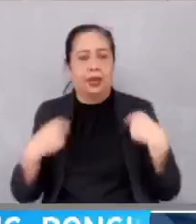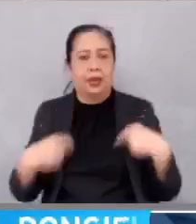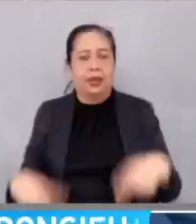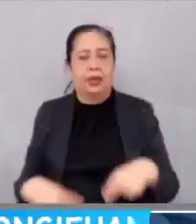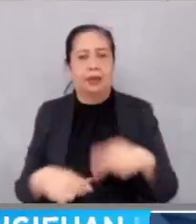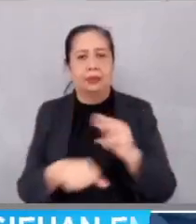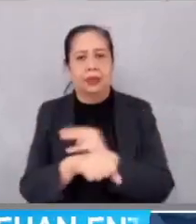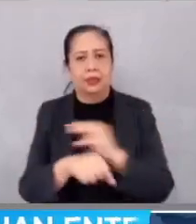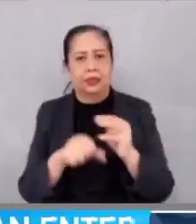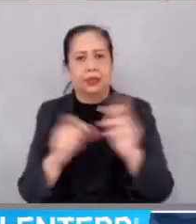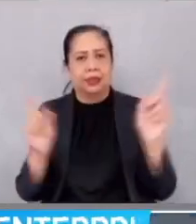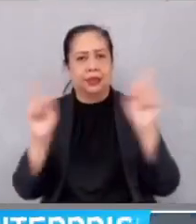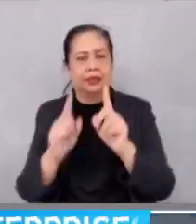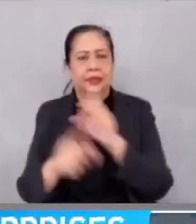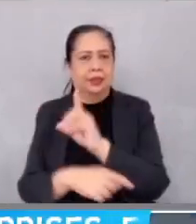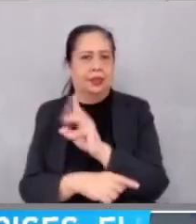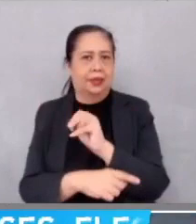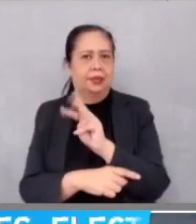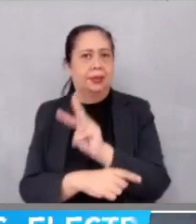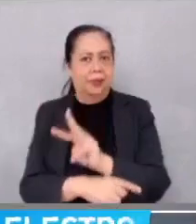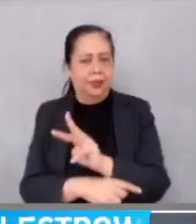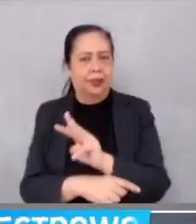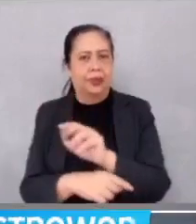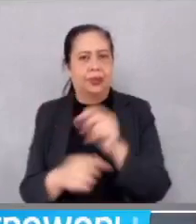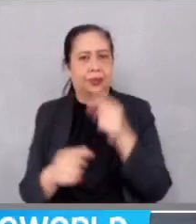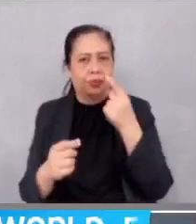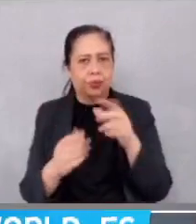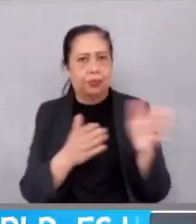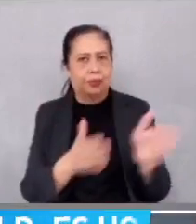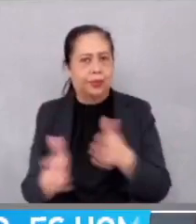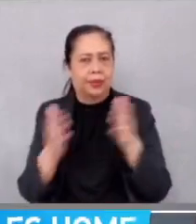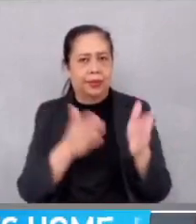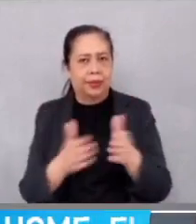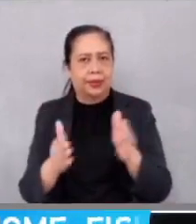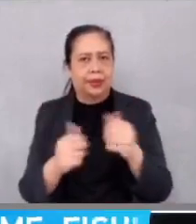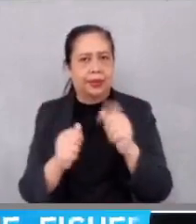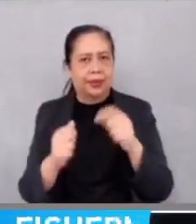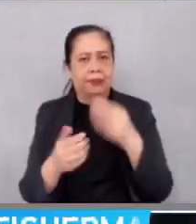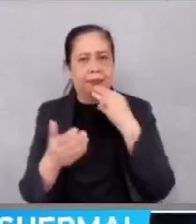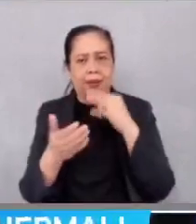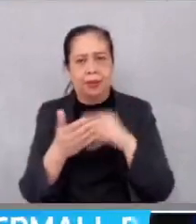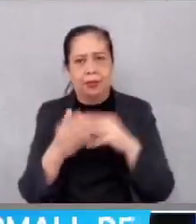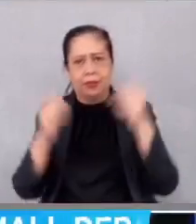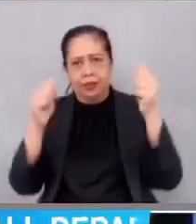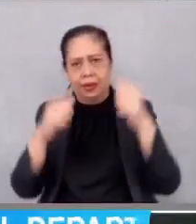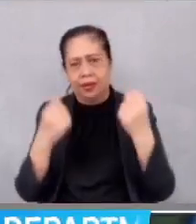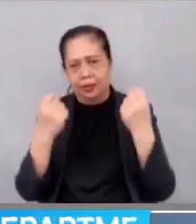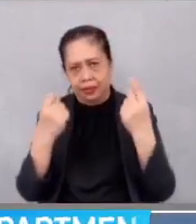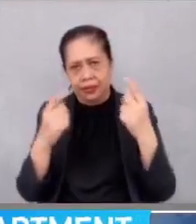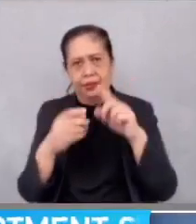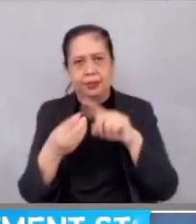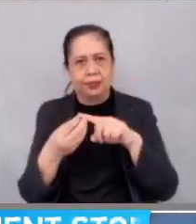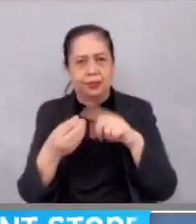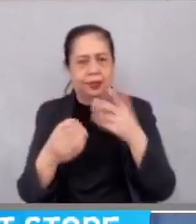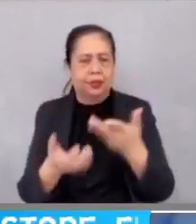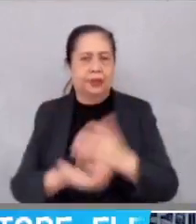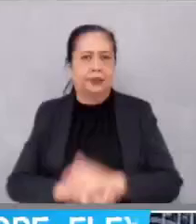sa ating Department of Migrant Workers para plansyahin ang isang Memorandum of Understanding kaugnay rito.